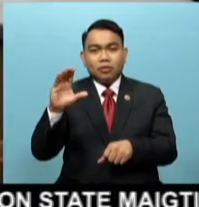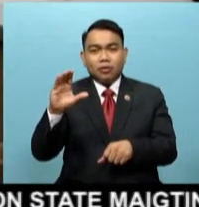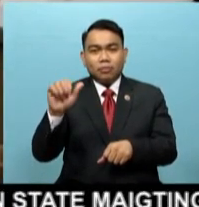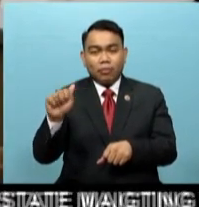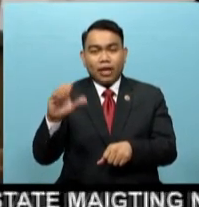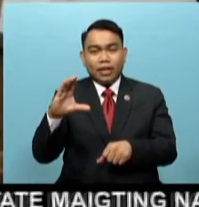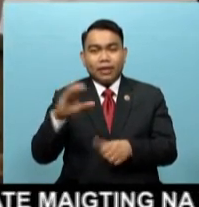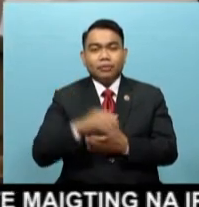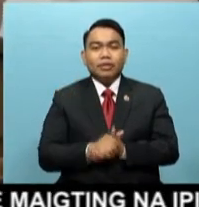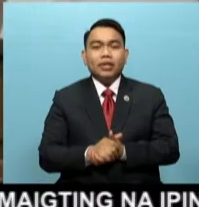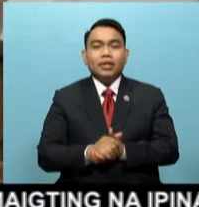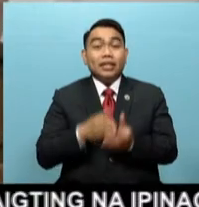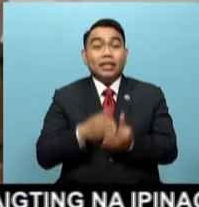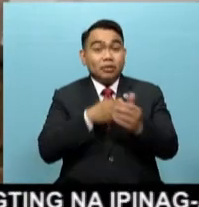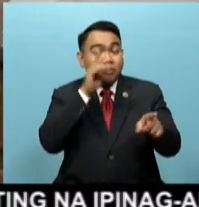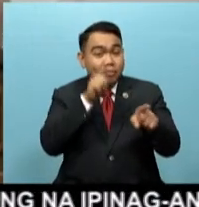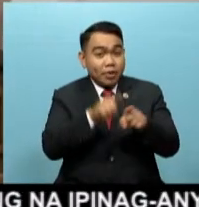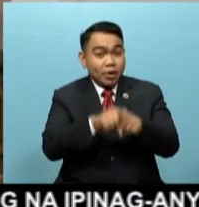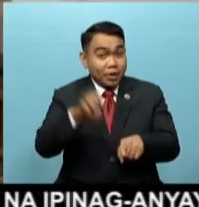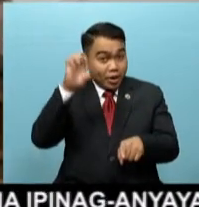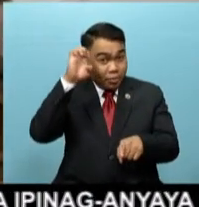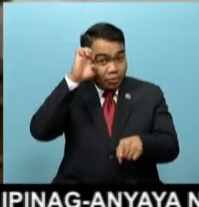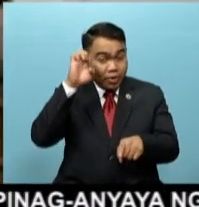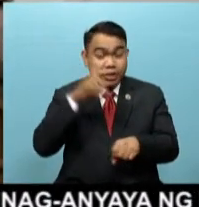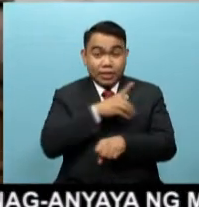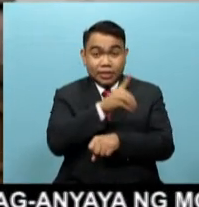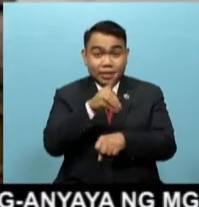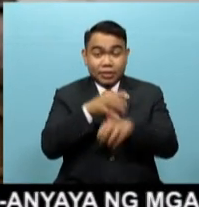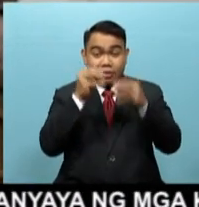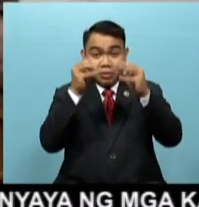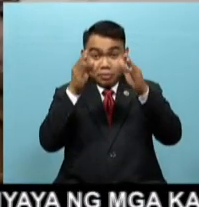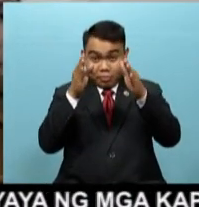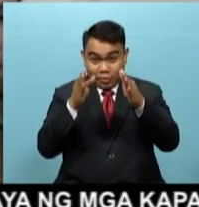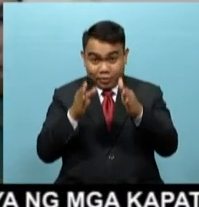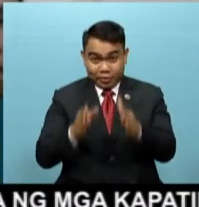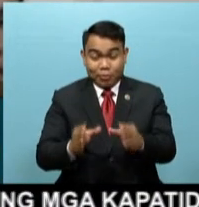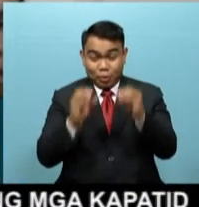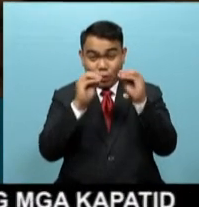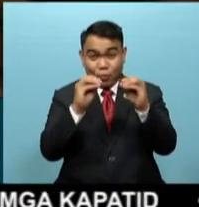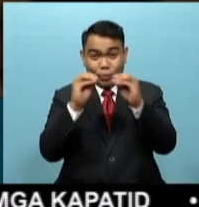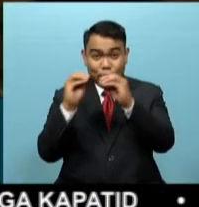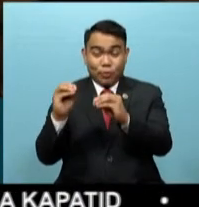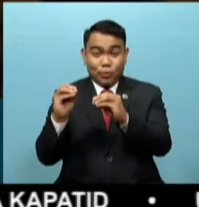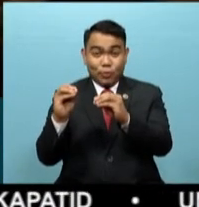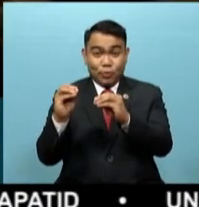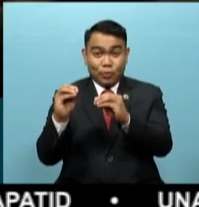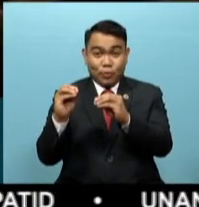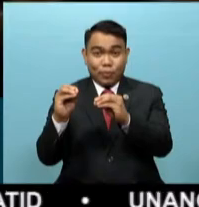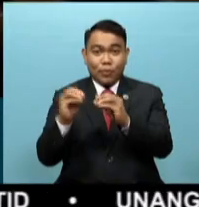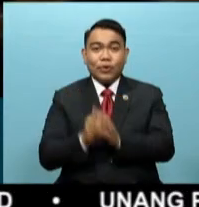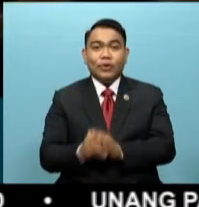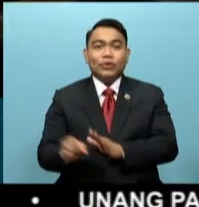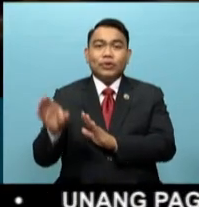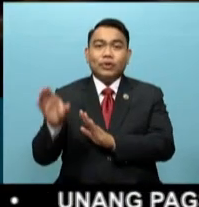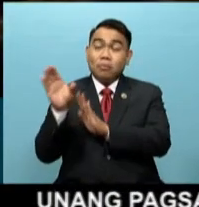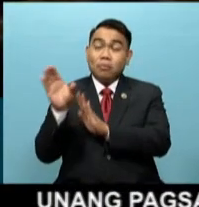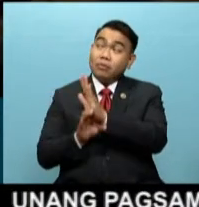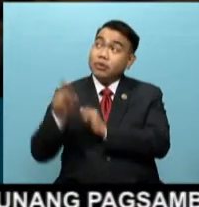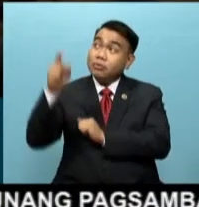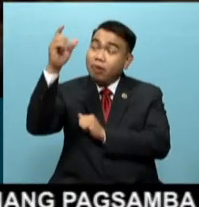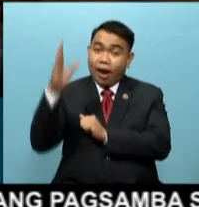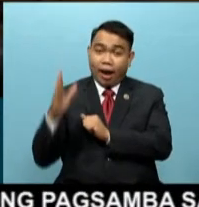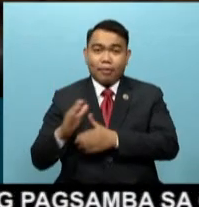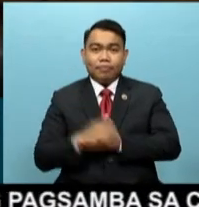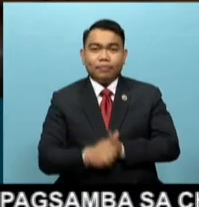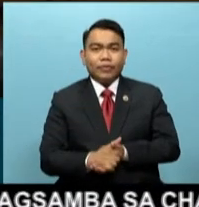ng kapatid na Edwin Alcantara, ang tagapangasiwa ng distrito, ang pagtuturo ng mga salita ng Panginoong Diyos. Bakas sa